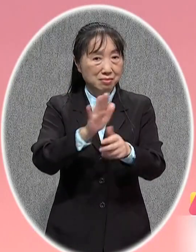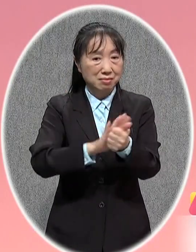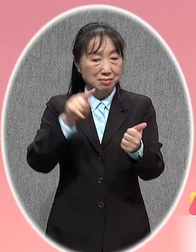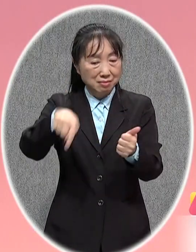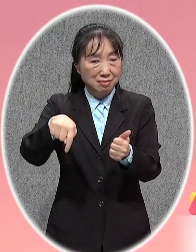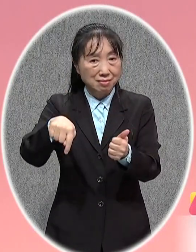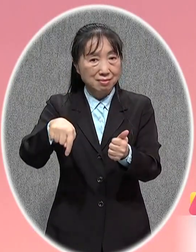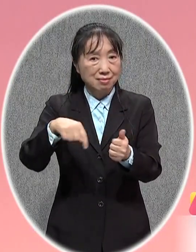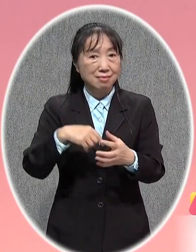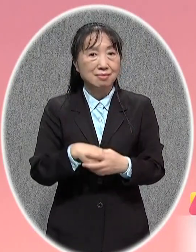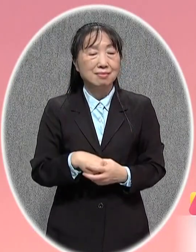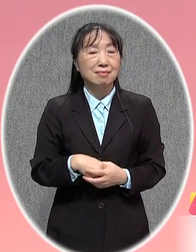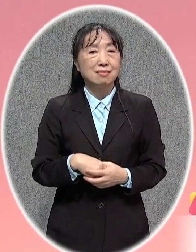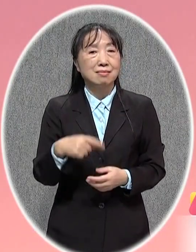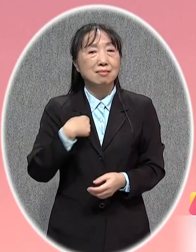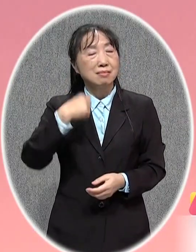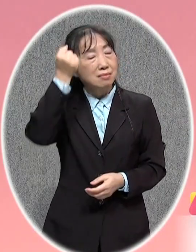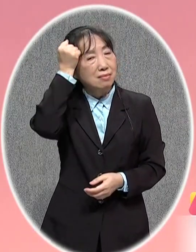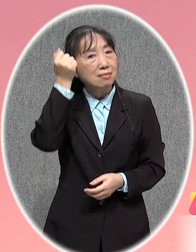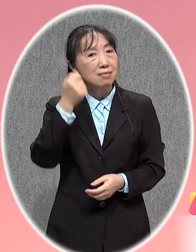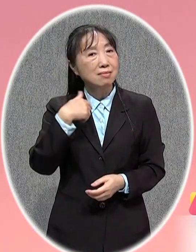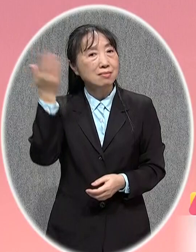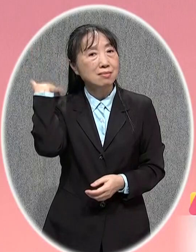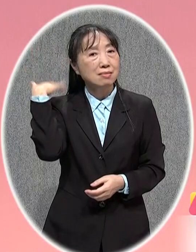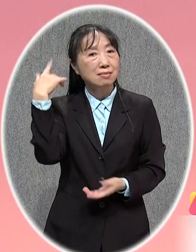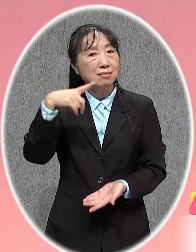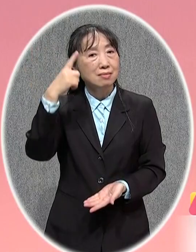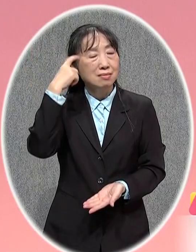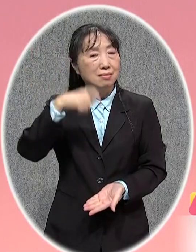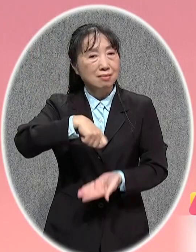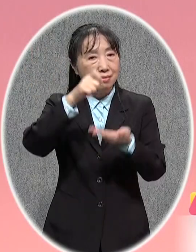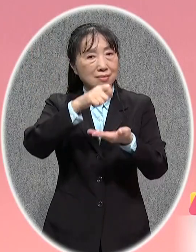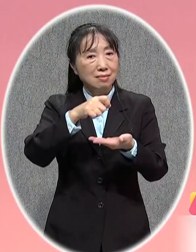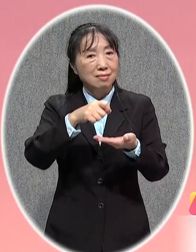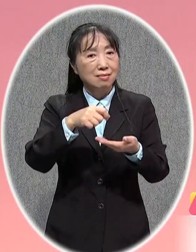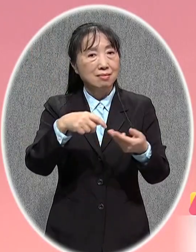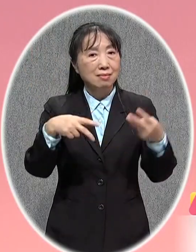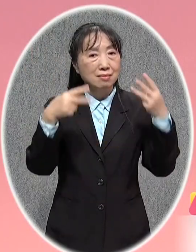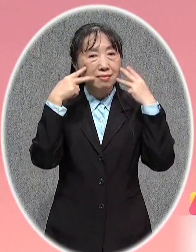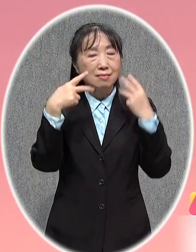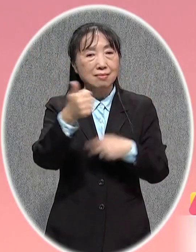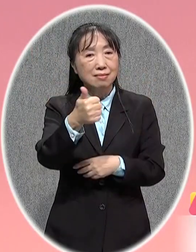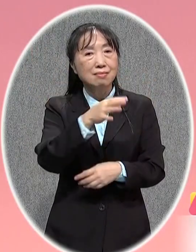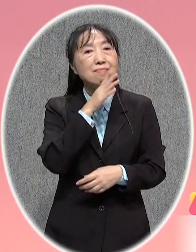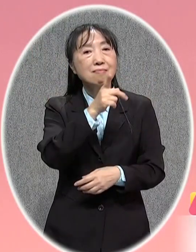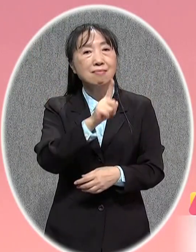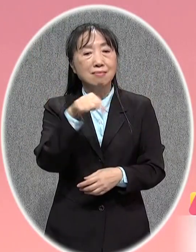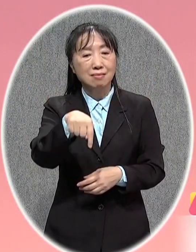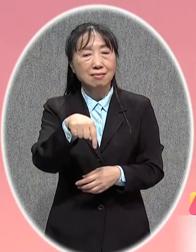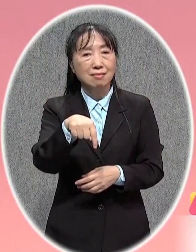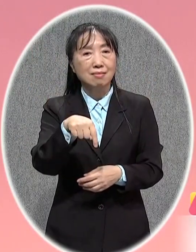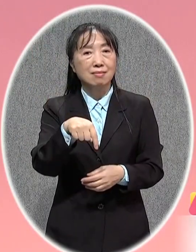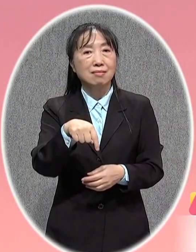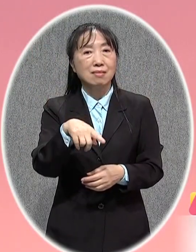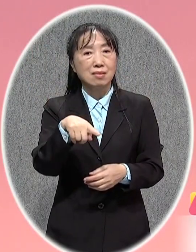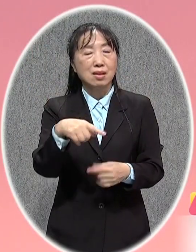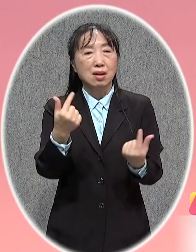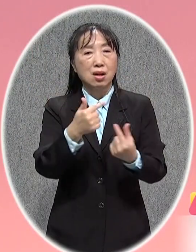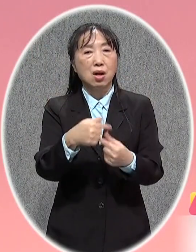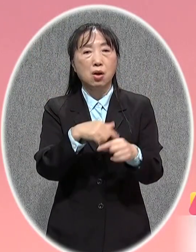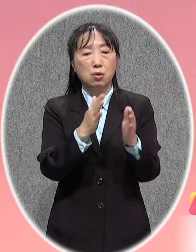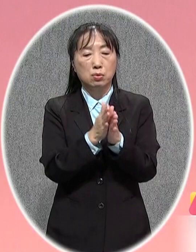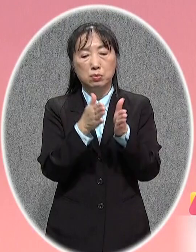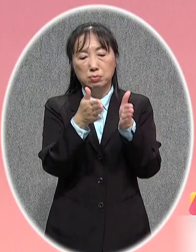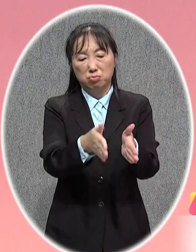响的时候，我记得提案人潘中正先生呢有讲说，这样子我们是在撕裂地